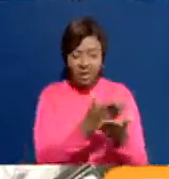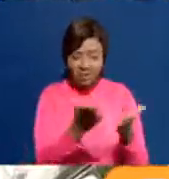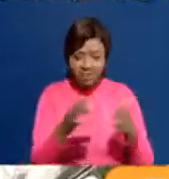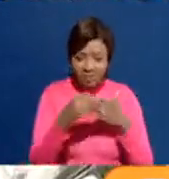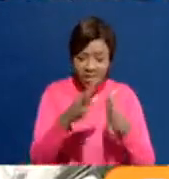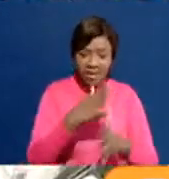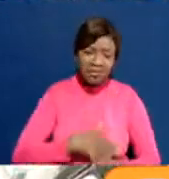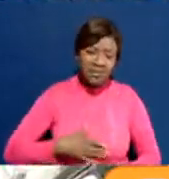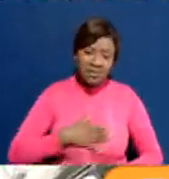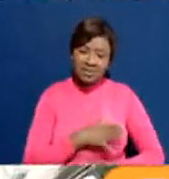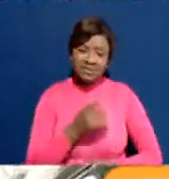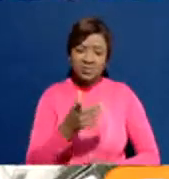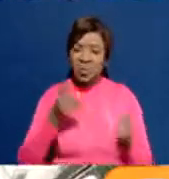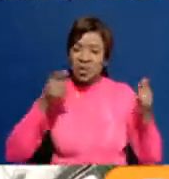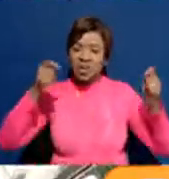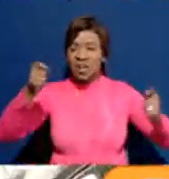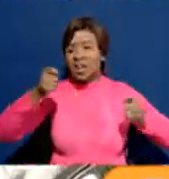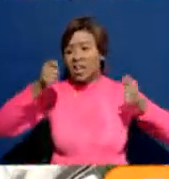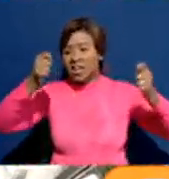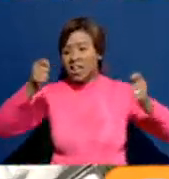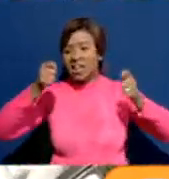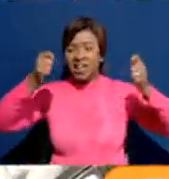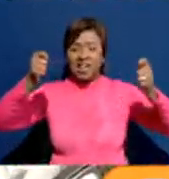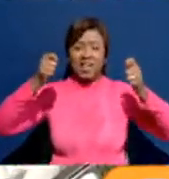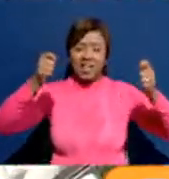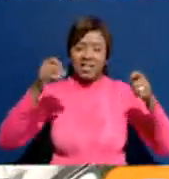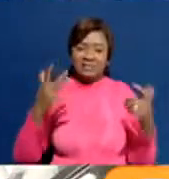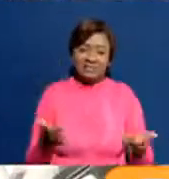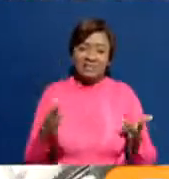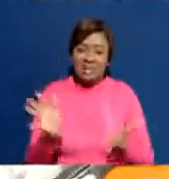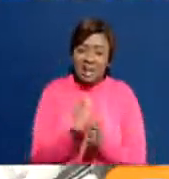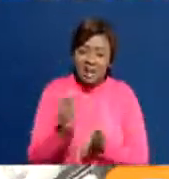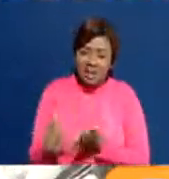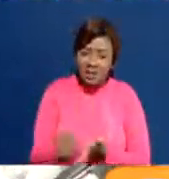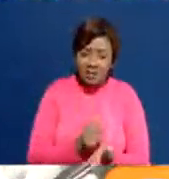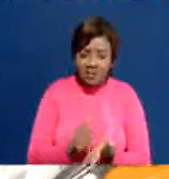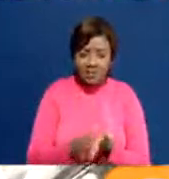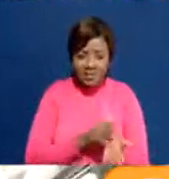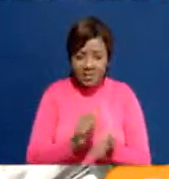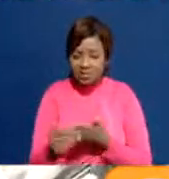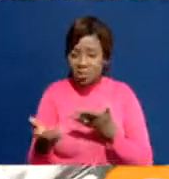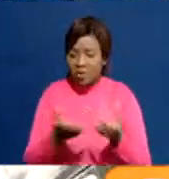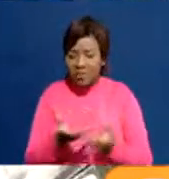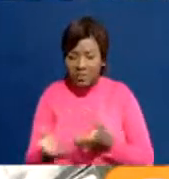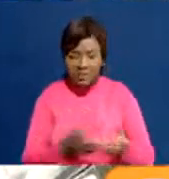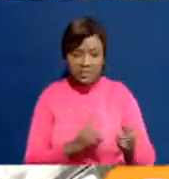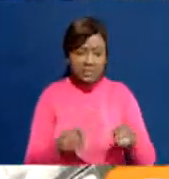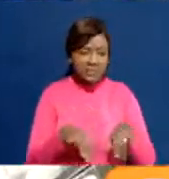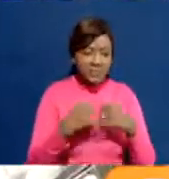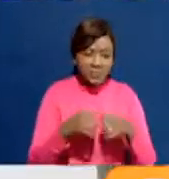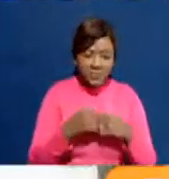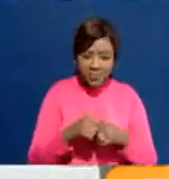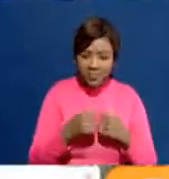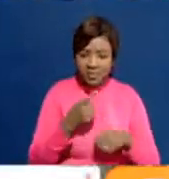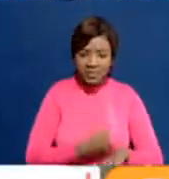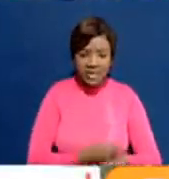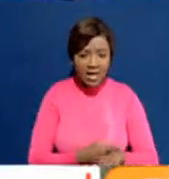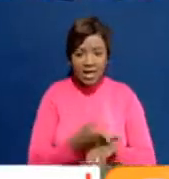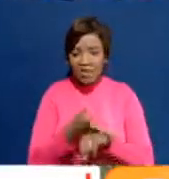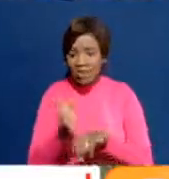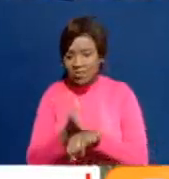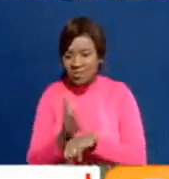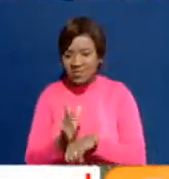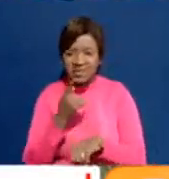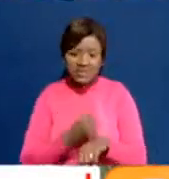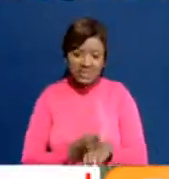wananchi tusiwasumbue na maandamano. Tusiharibu mali yao, tusiharibu biashara yao, tusiwapoteze wakati,